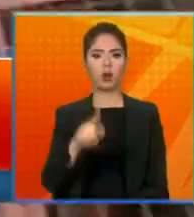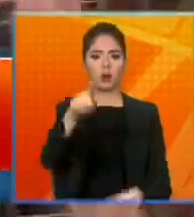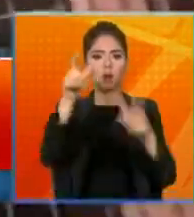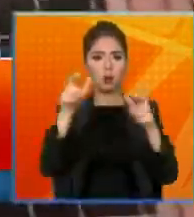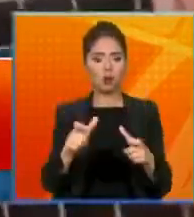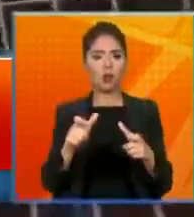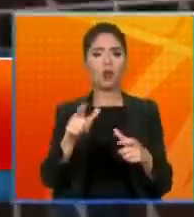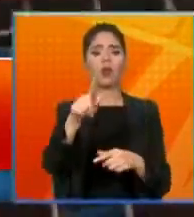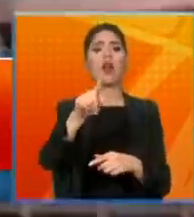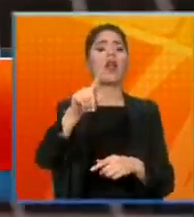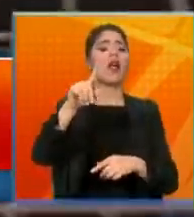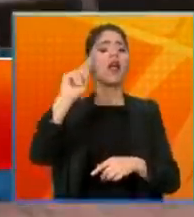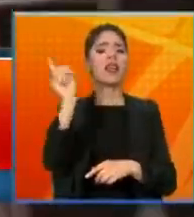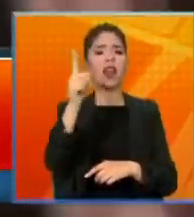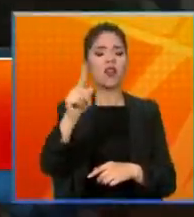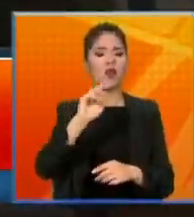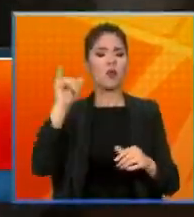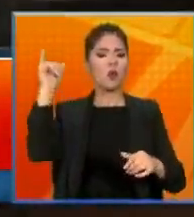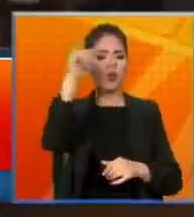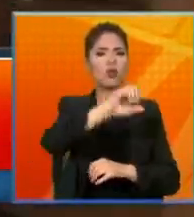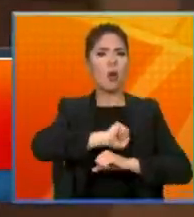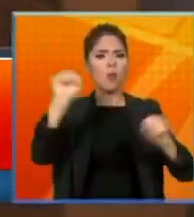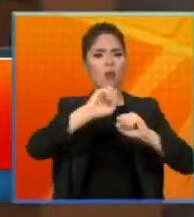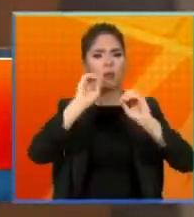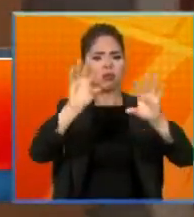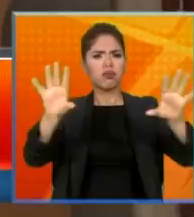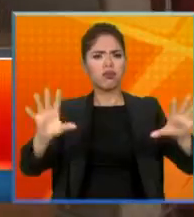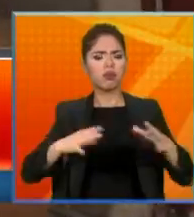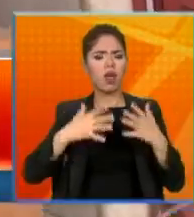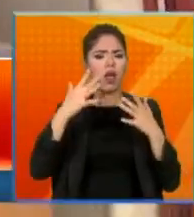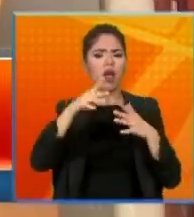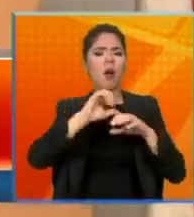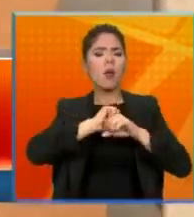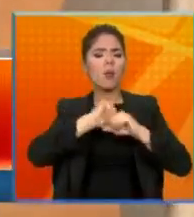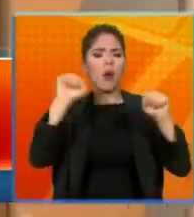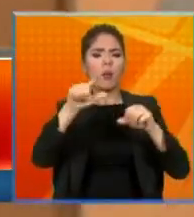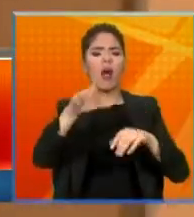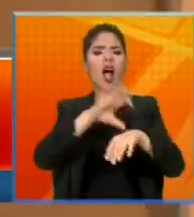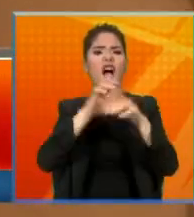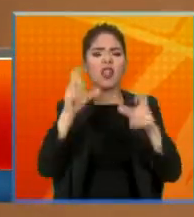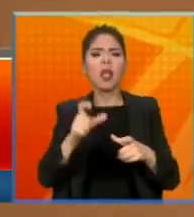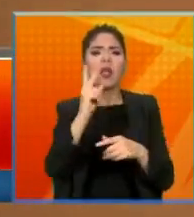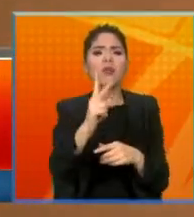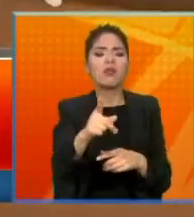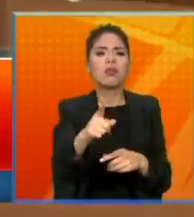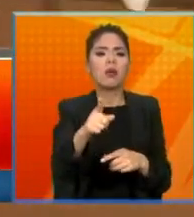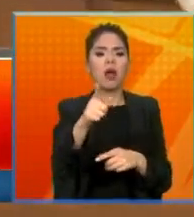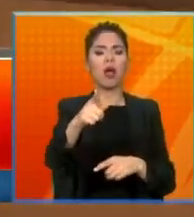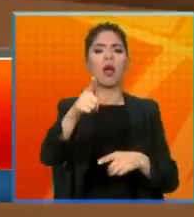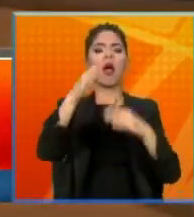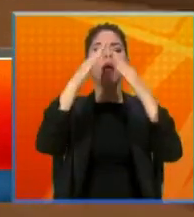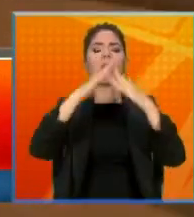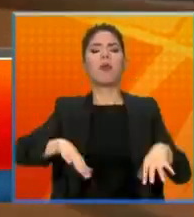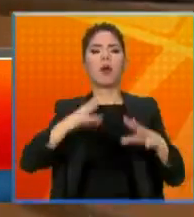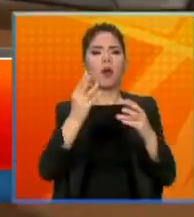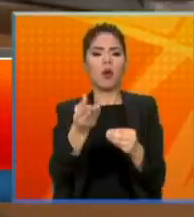Buraya rejim uçakları ardı ardına bomba yağdırdı. Görüyorsunuz işte hastaneden geriye kalan tamamıyla bir enkaz